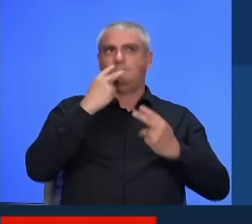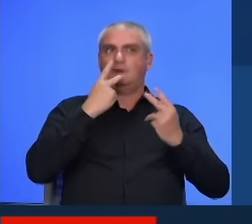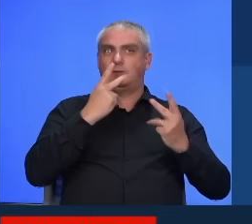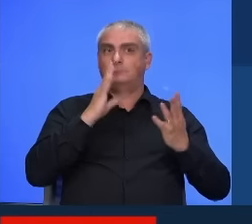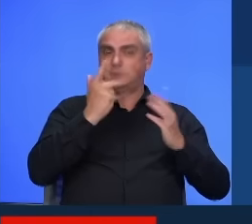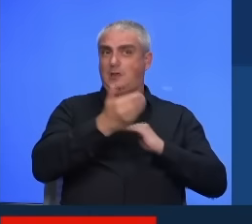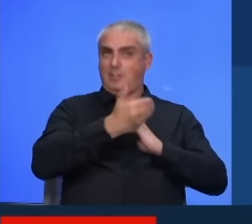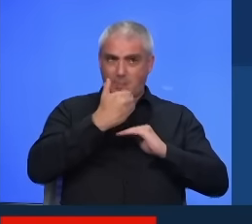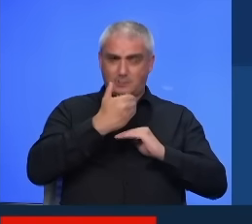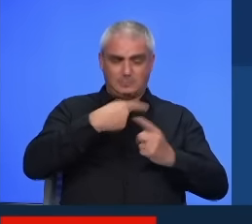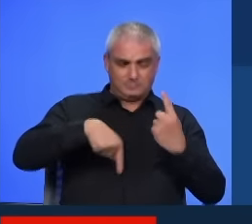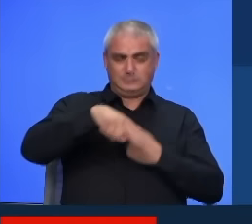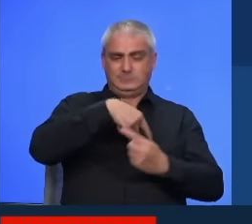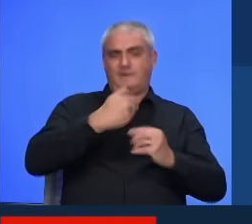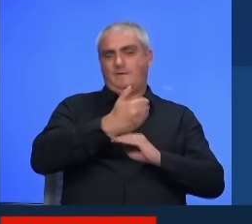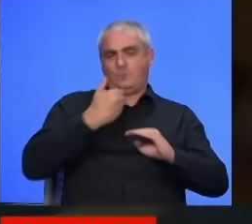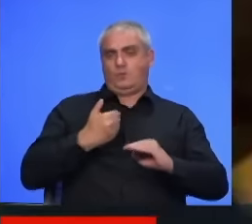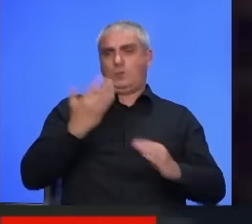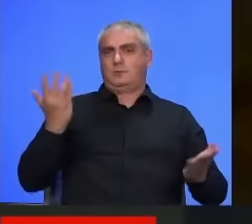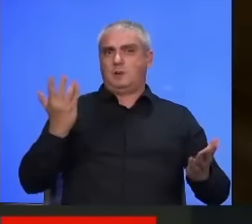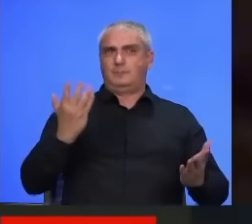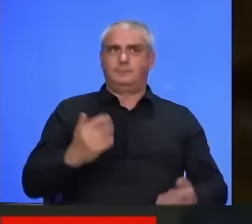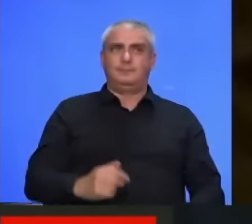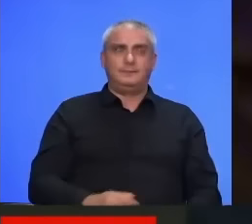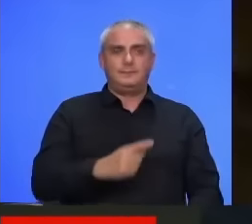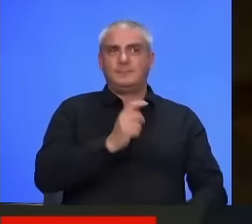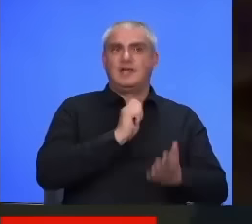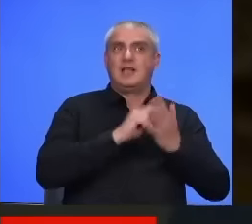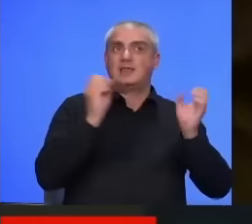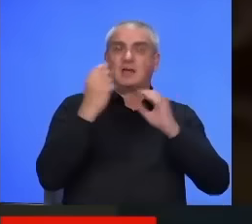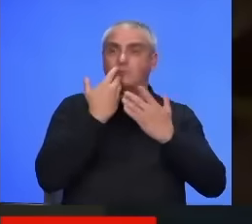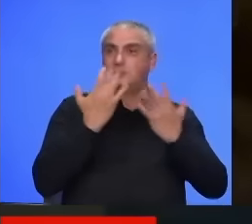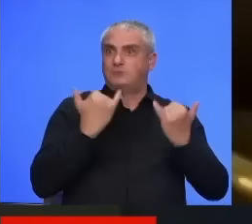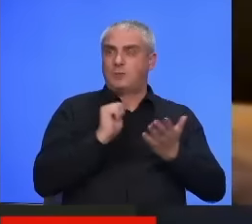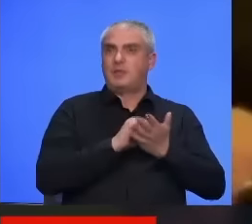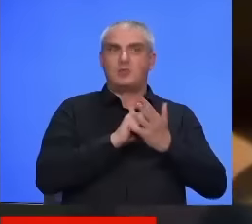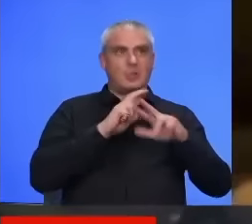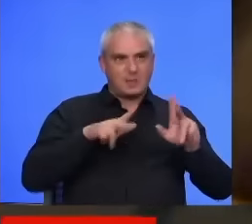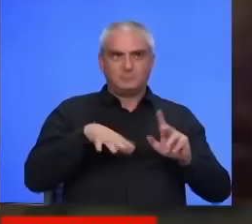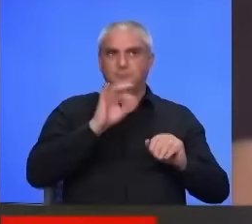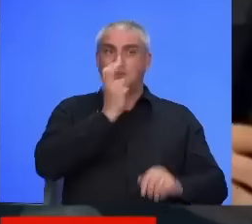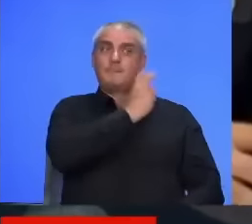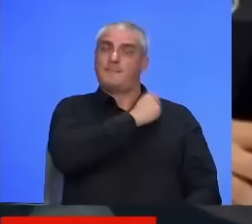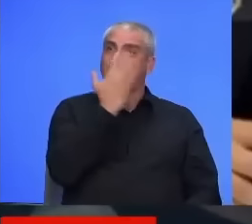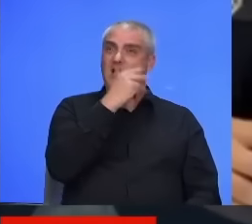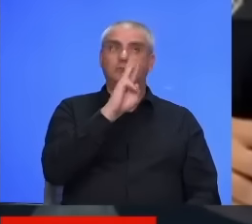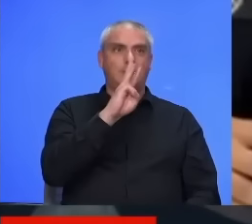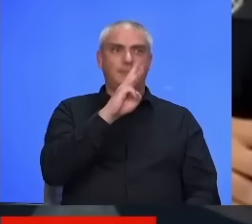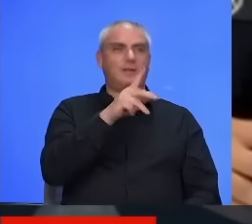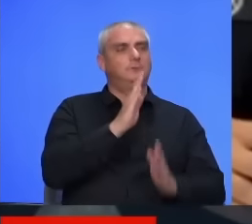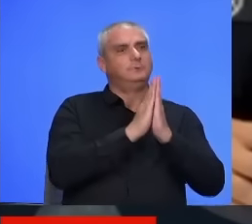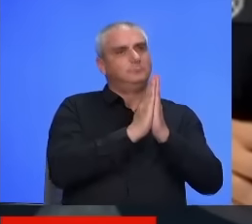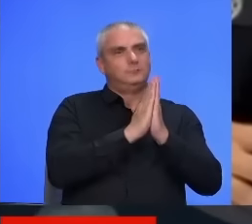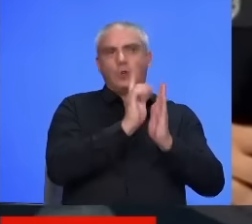אם צריך, כדאי להקדים את הסבב. ההתכתבויות שנחשפו היום בהארץ מגלות כי המפכ"ל דאז שבתאי הפציר בשר